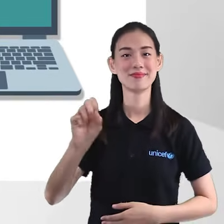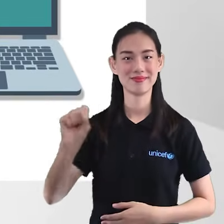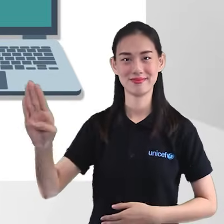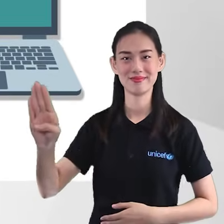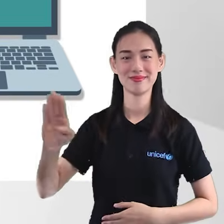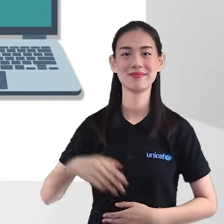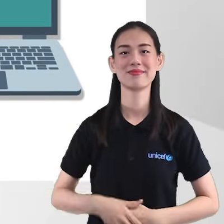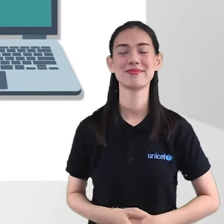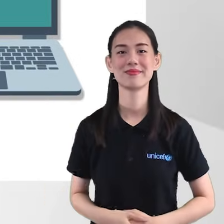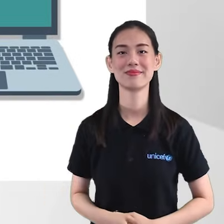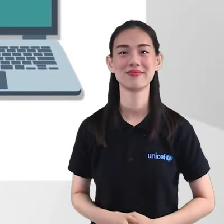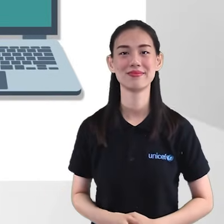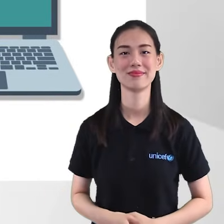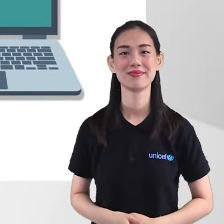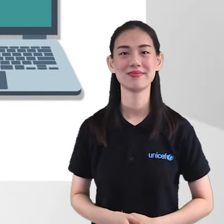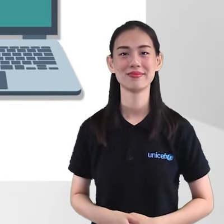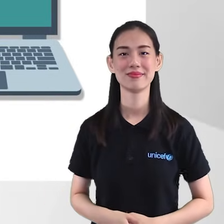dengan menggunakan wire USB.